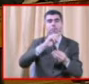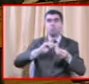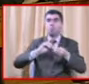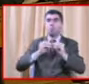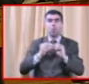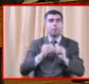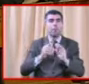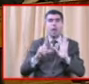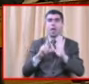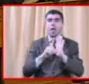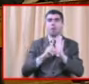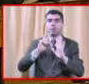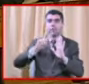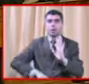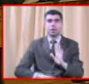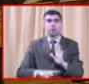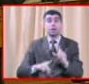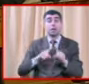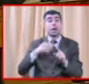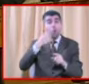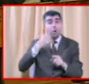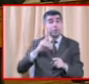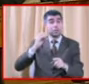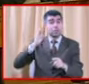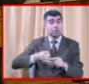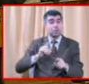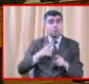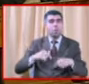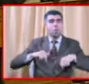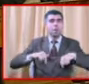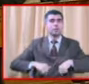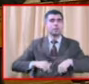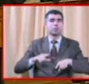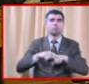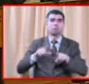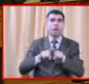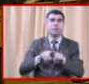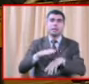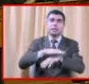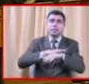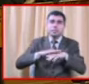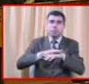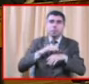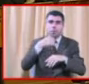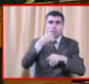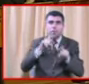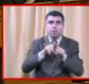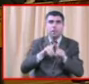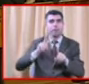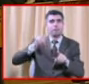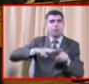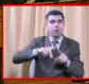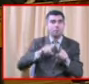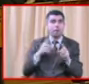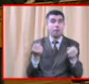ويعيشوا هاد العيش الكريم. لذلك السيد الوزير، حنا كنلحوا على هاد المسألة ديال